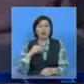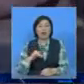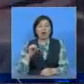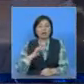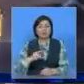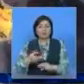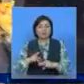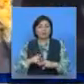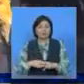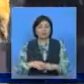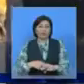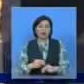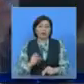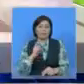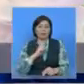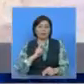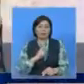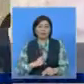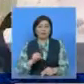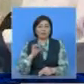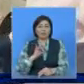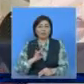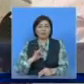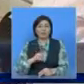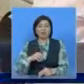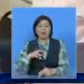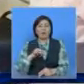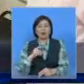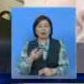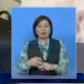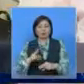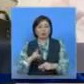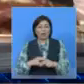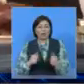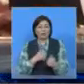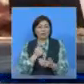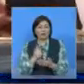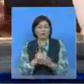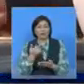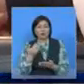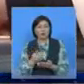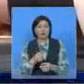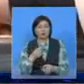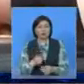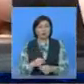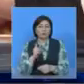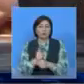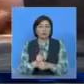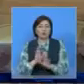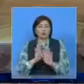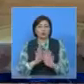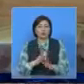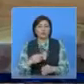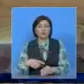то на минувших выходных был черед фермеров Иргиза и Мартука. Очевидно, что основной спрос на мясную продукцию. К примеру, только за